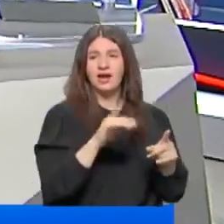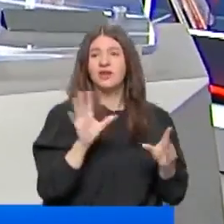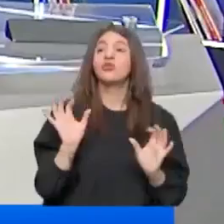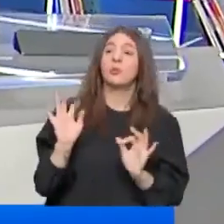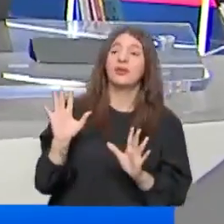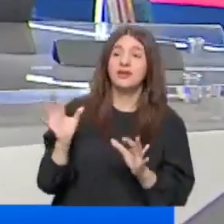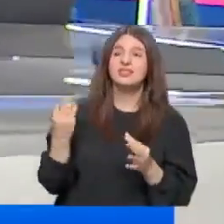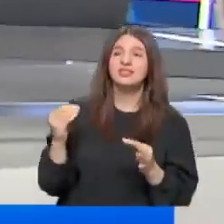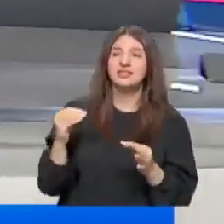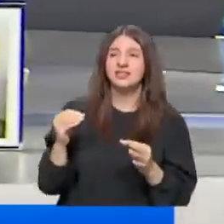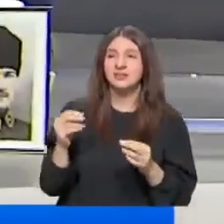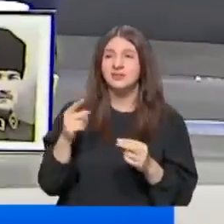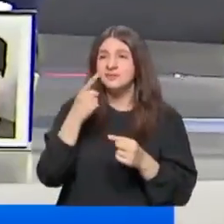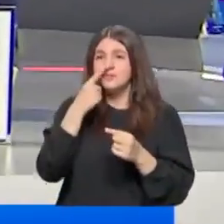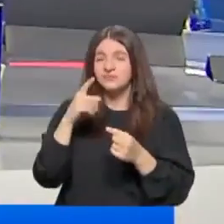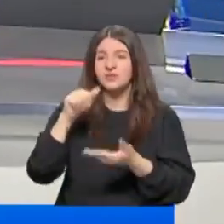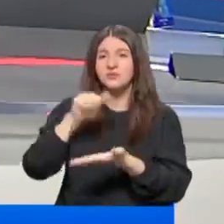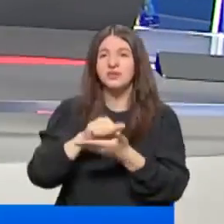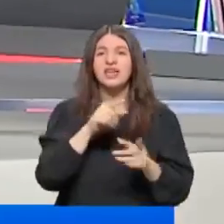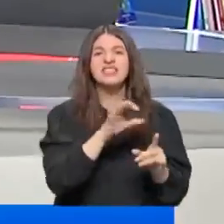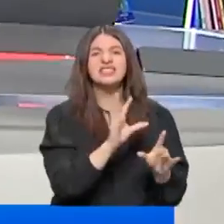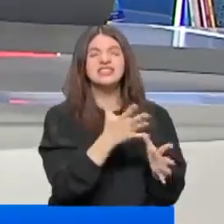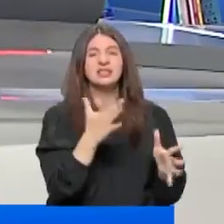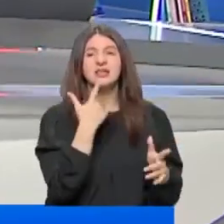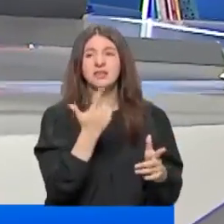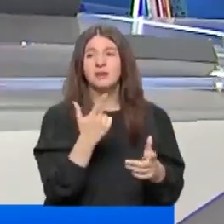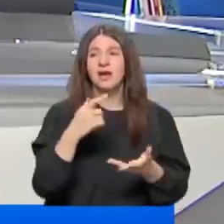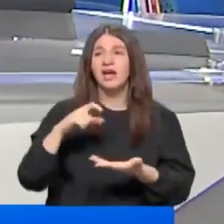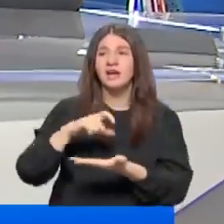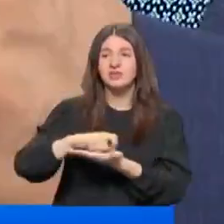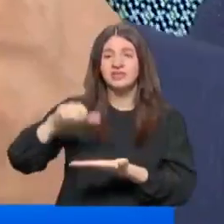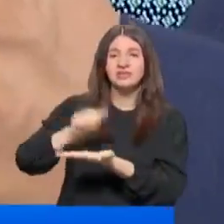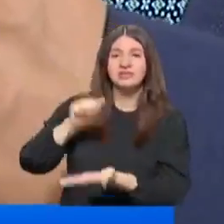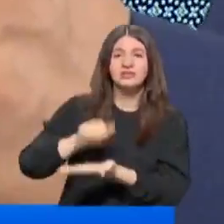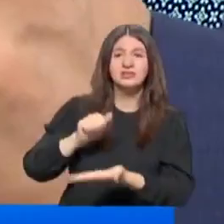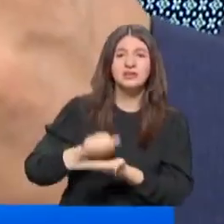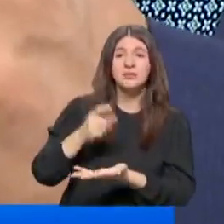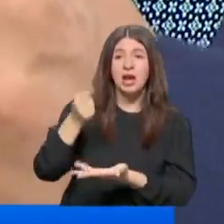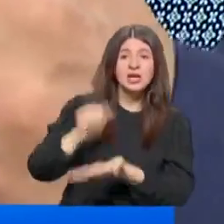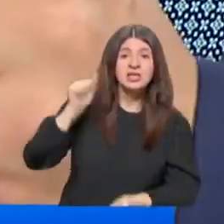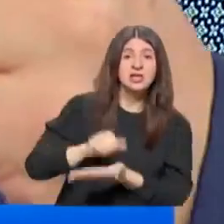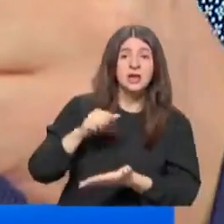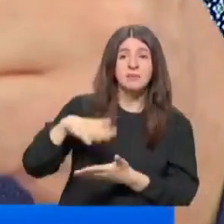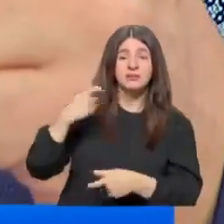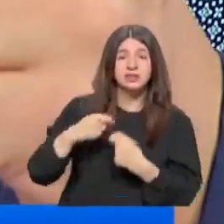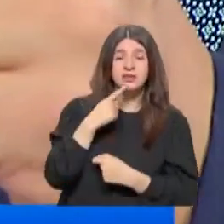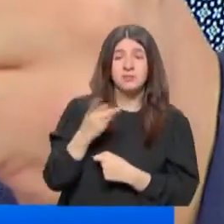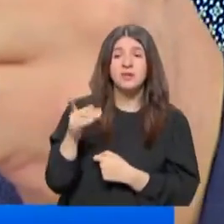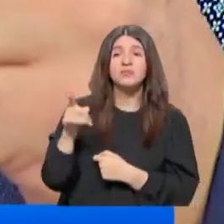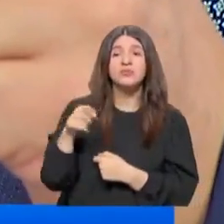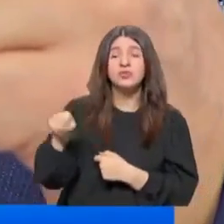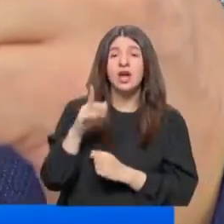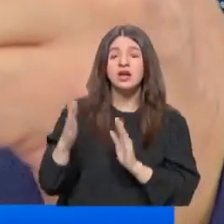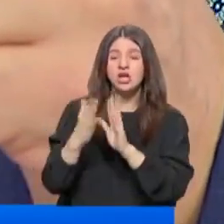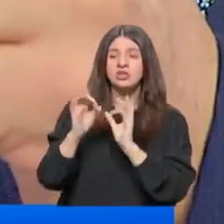Gül Güzeli ne zaman Recep gıcır gıcır demek ne demek bant makinası çalışıyor Merkez Bankası para basıyor ve bunlar